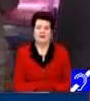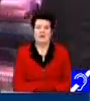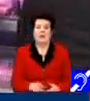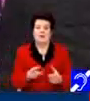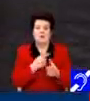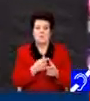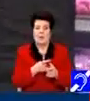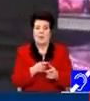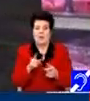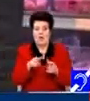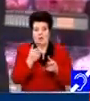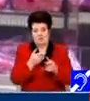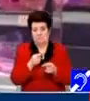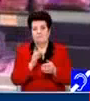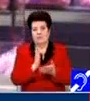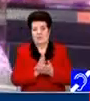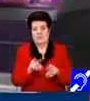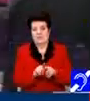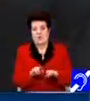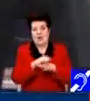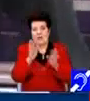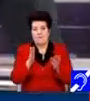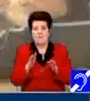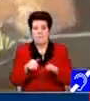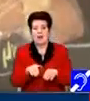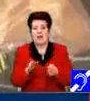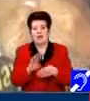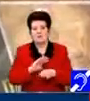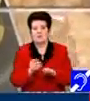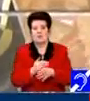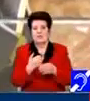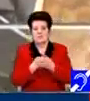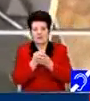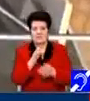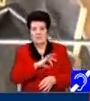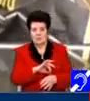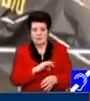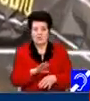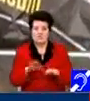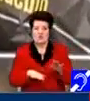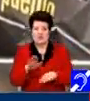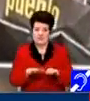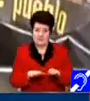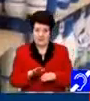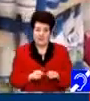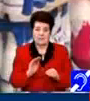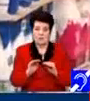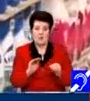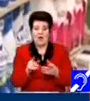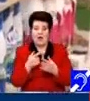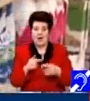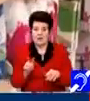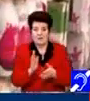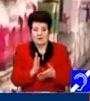Numele produsului este același, nu diferă cu nimic ambalajul, însă rețeta, ingredientele de bază folosite și cantitățile sunt complet altele în